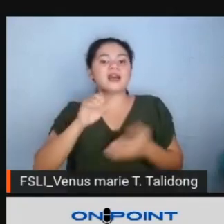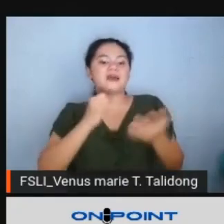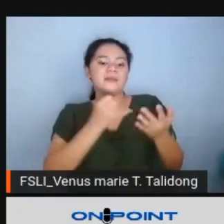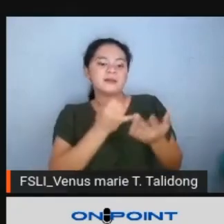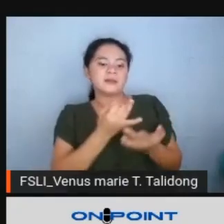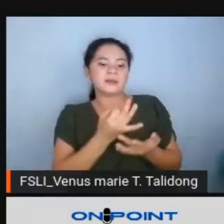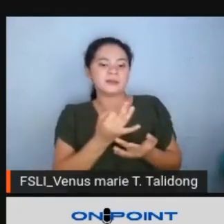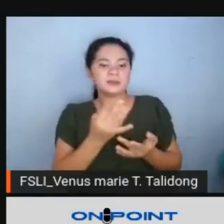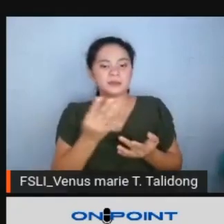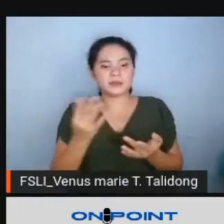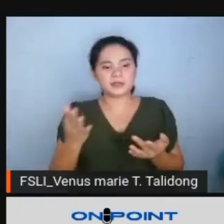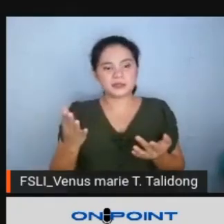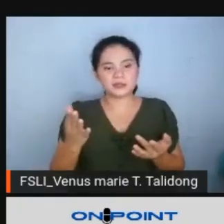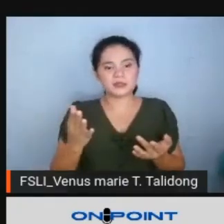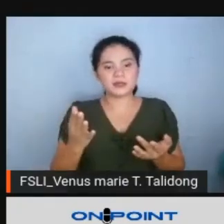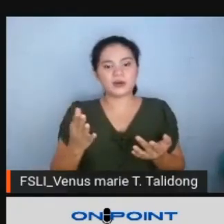school,